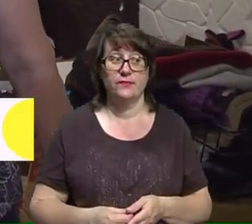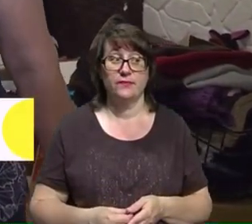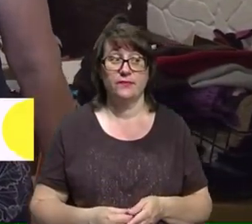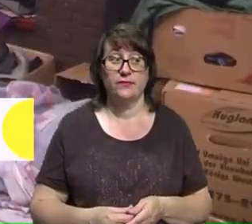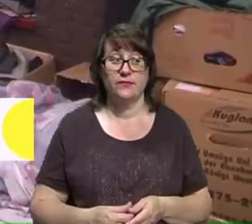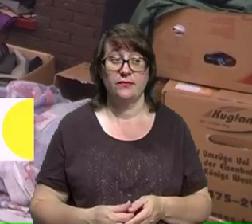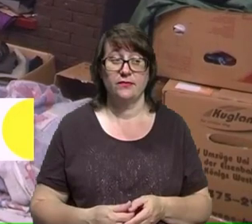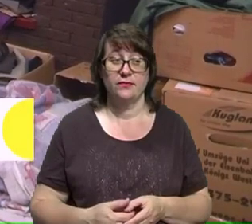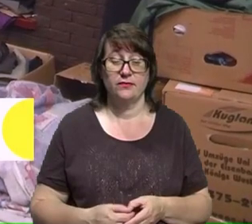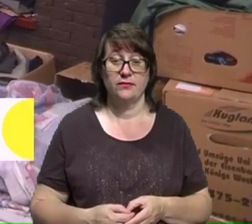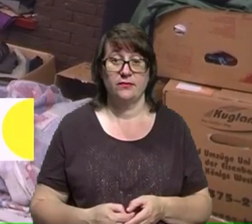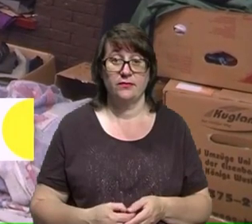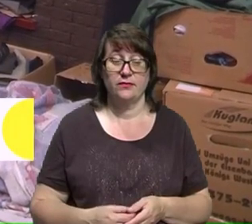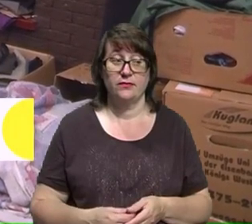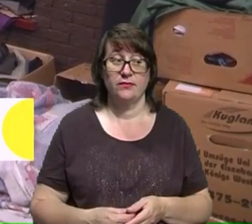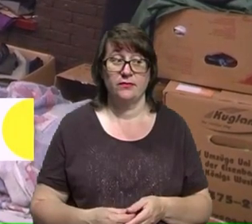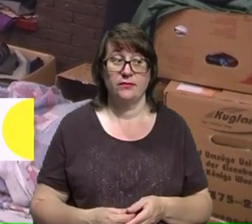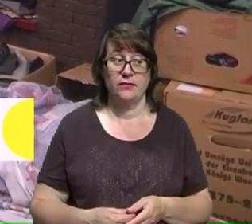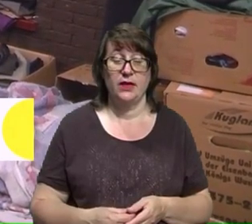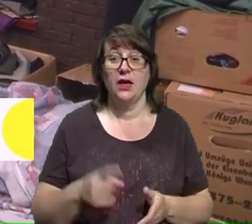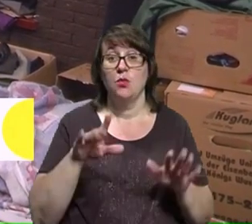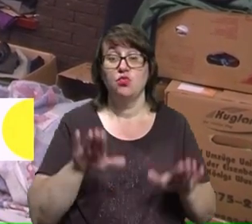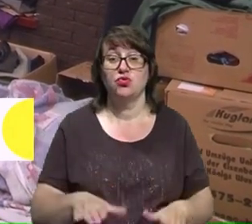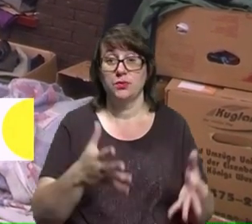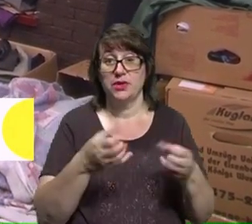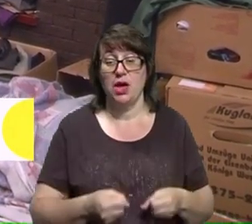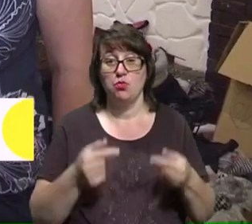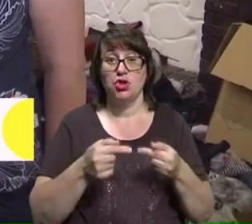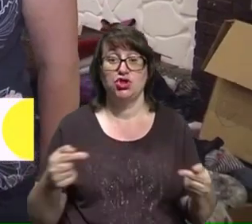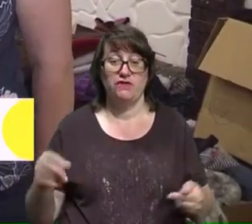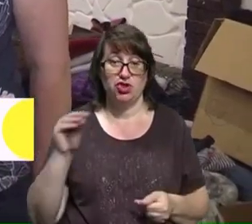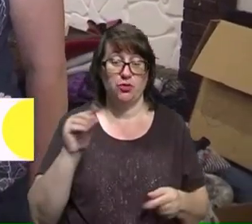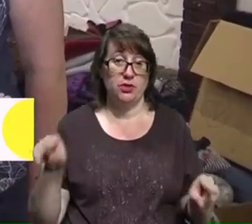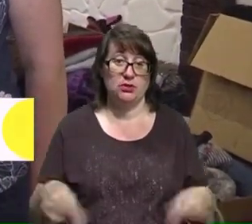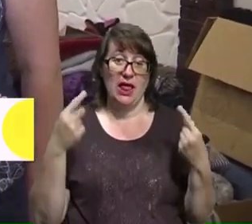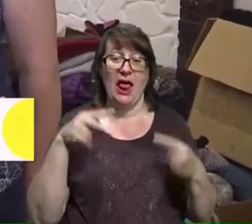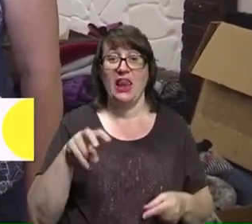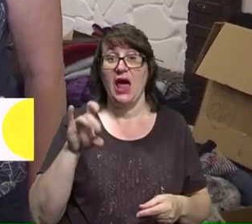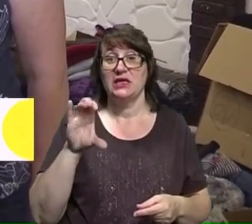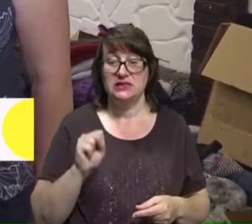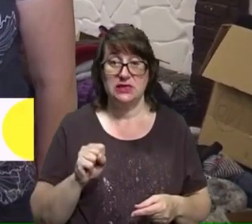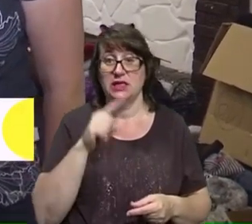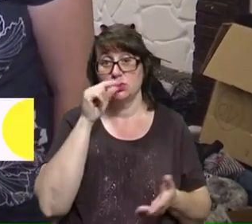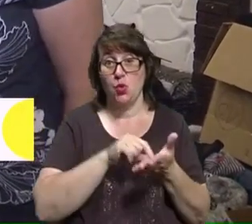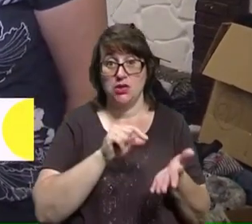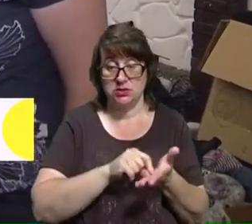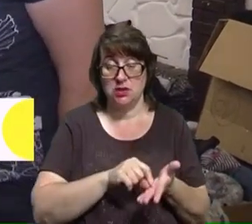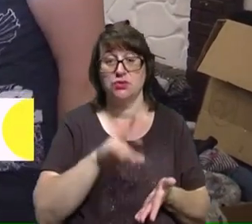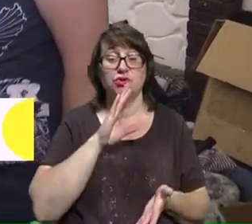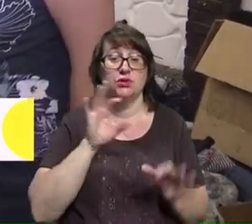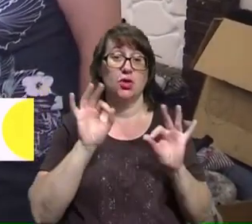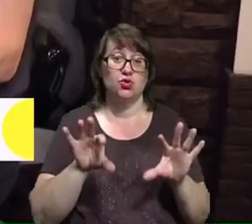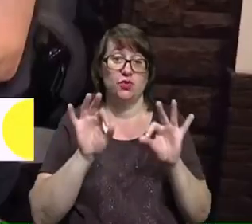Україну, а не Росію. Пункт прийому речей у Житомирі організувала Лариса Артемова з Луганська. Жінка розповідає, як